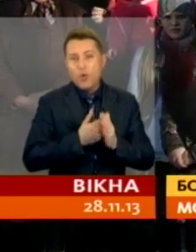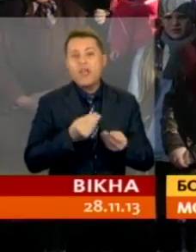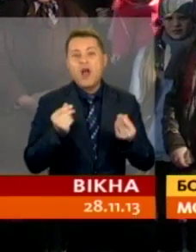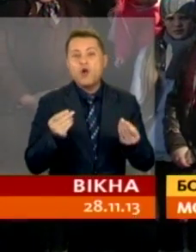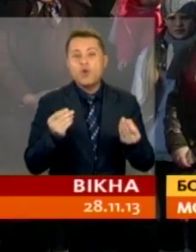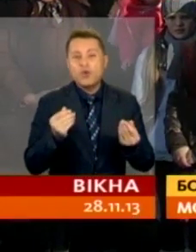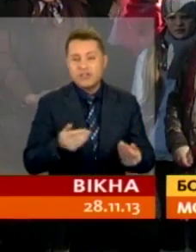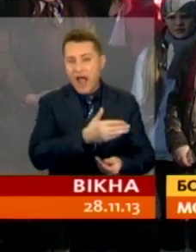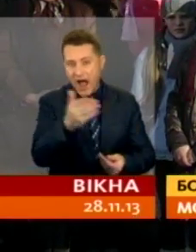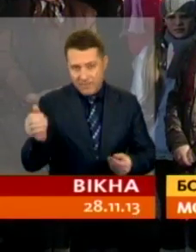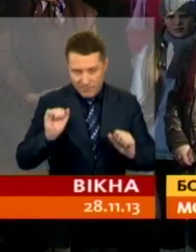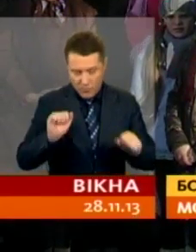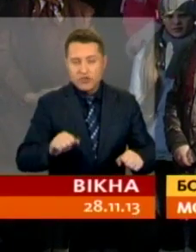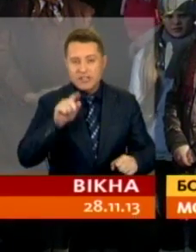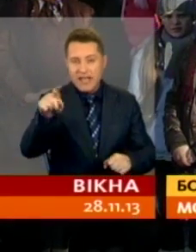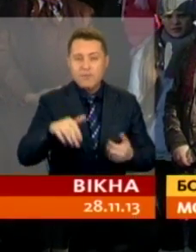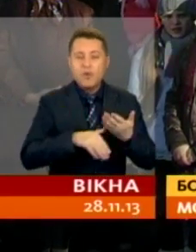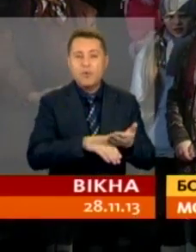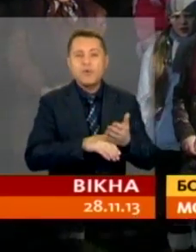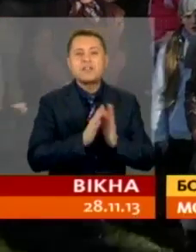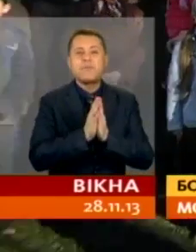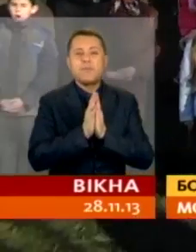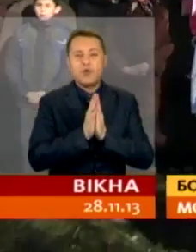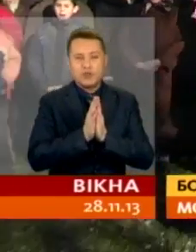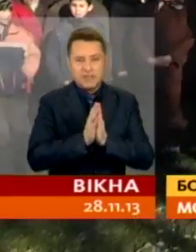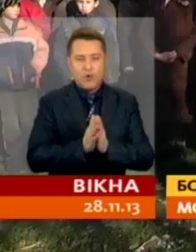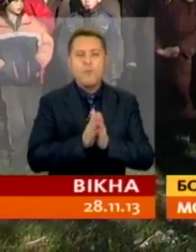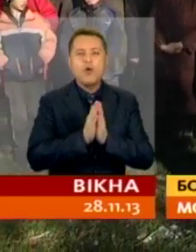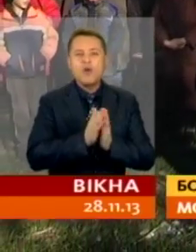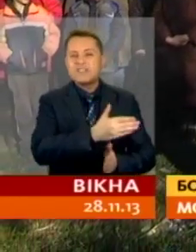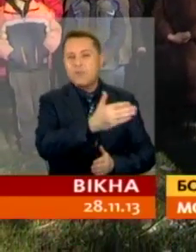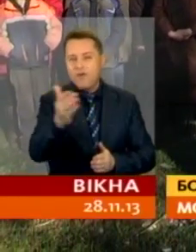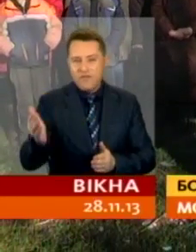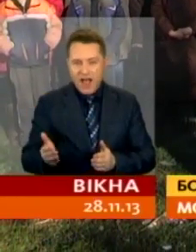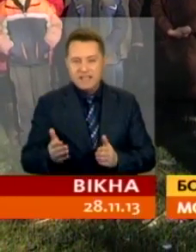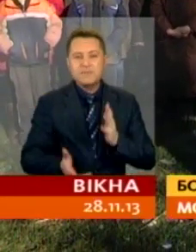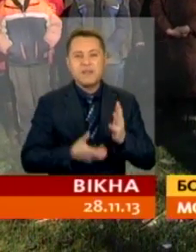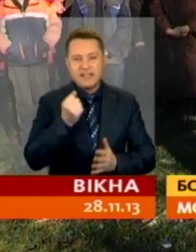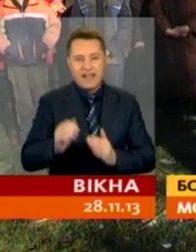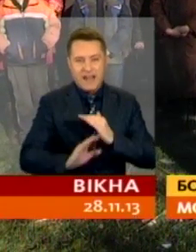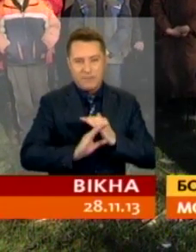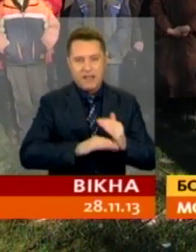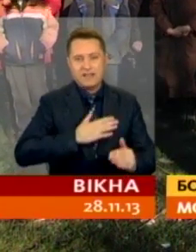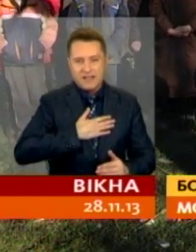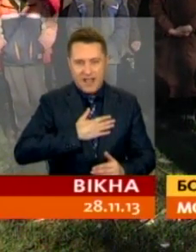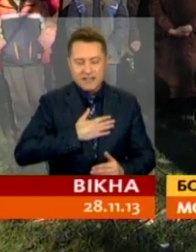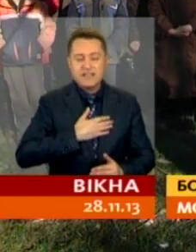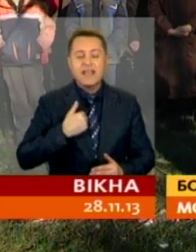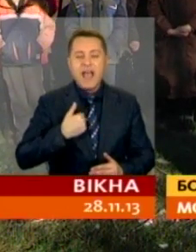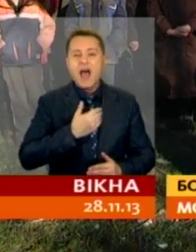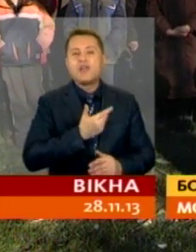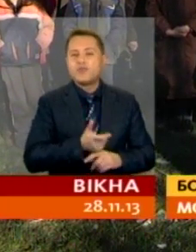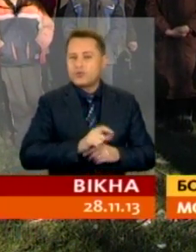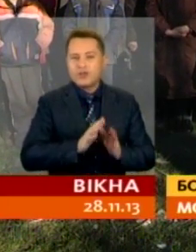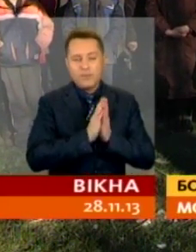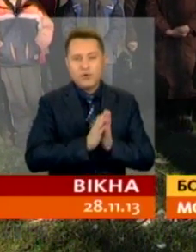грошей, і ви можете їм допомогти. Попросимо? Просимо вас підтримати нас! І я вас дуже прошу, тому